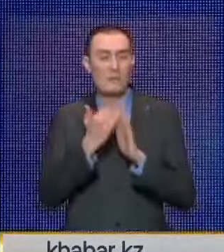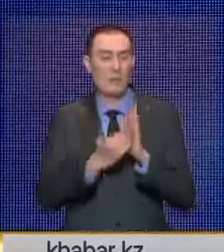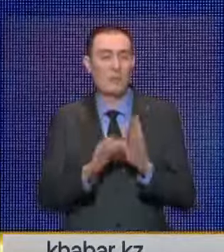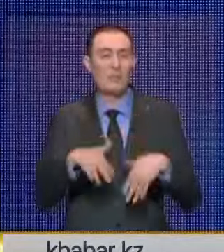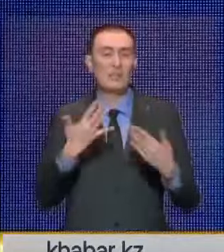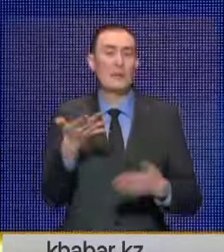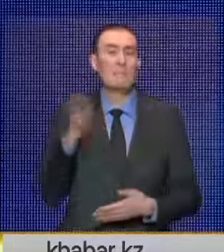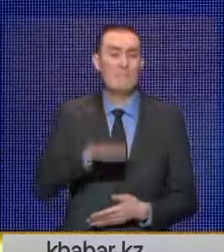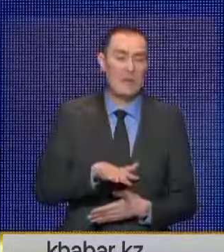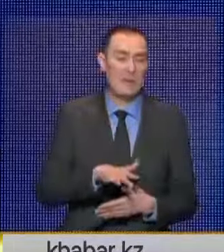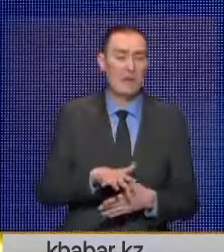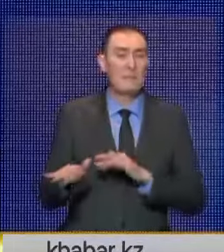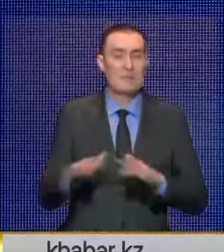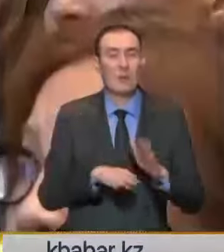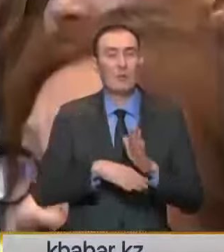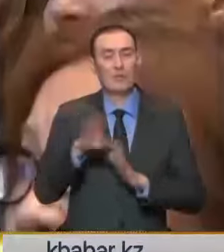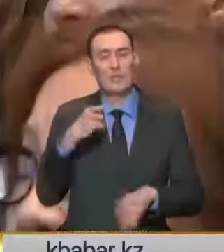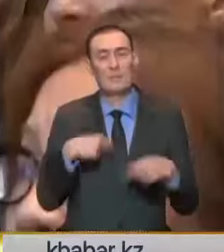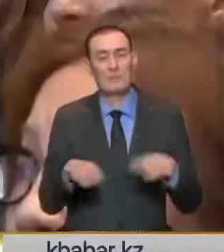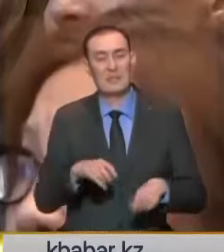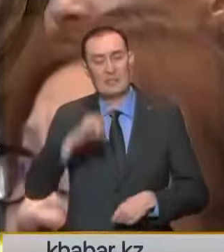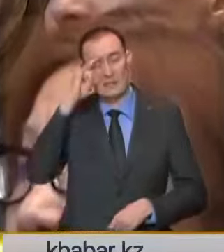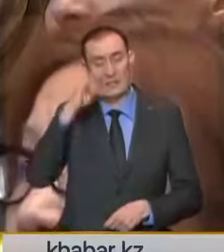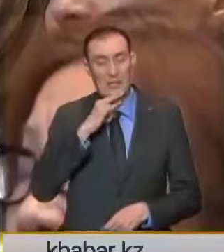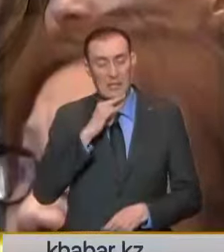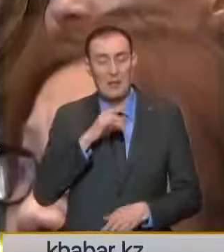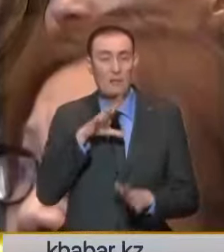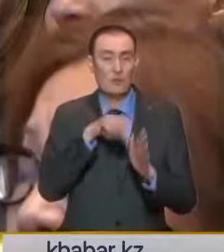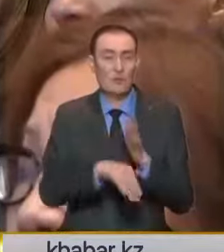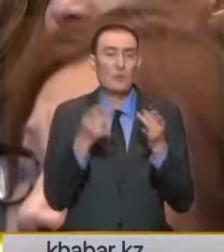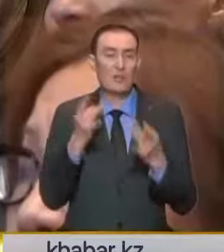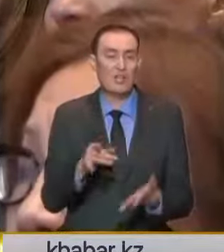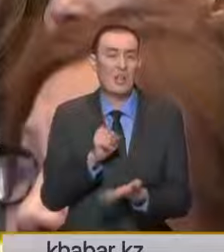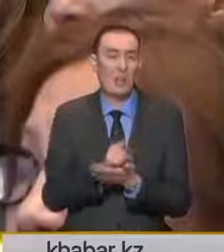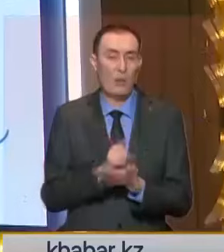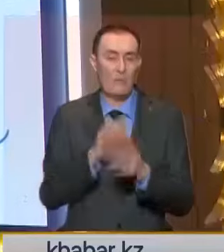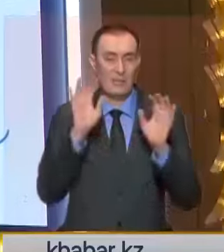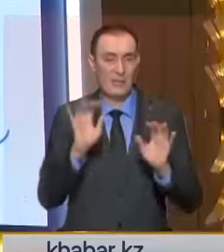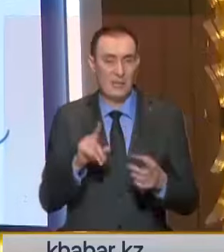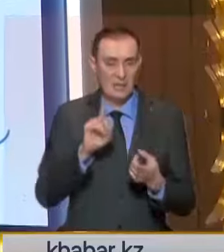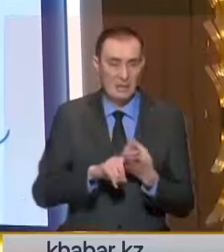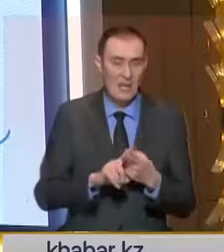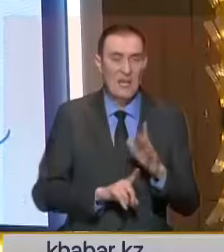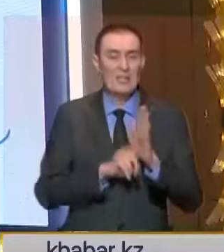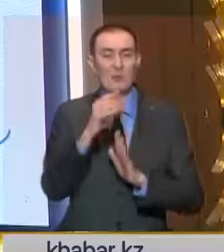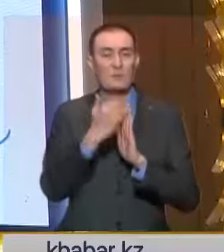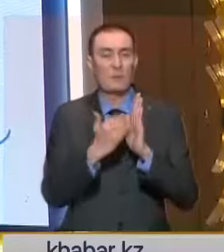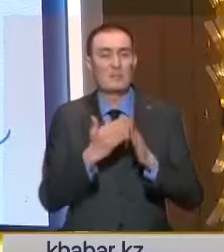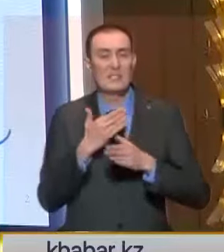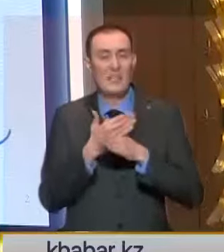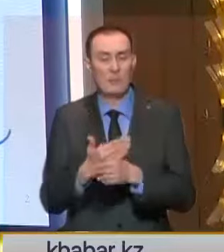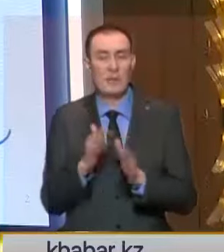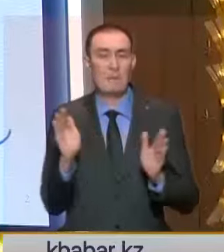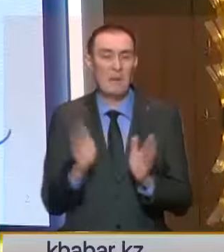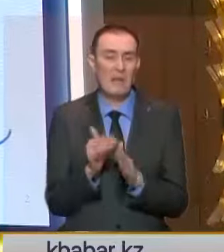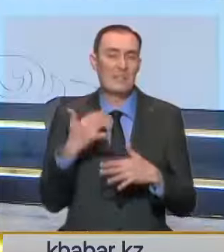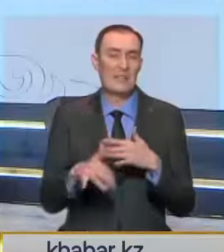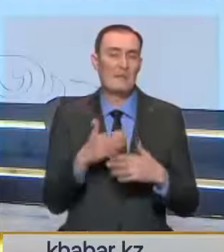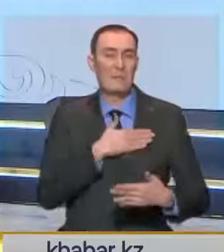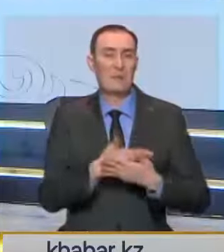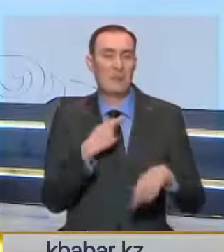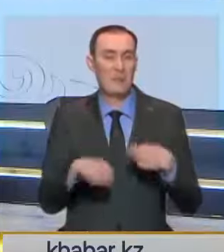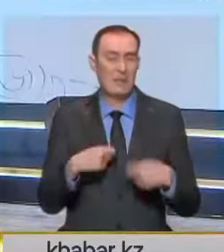5 приоритетных мер для улучшения делового климата в Казахстане. Среди них упрощение налогового законодательства, запуск программы поддержки малого и среднего